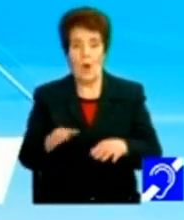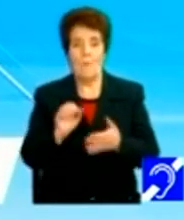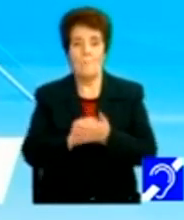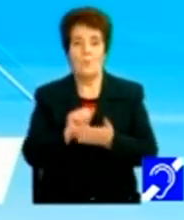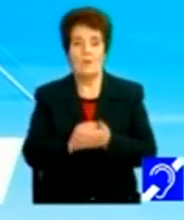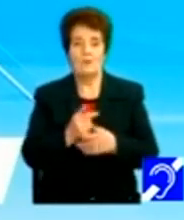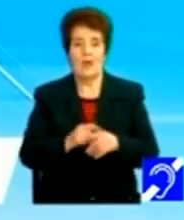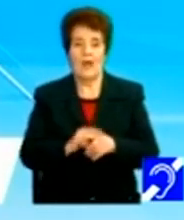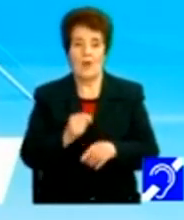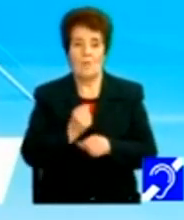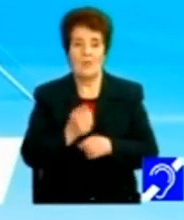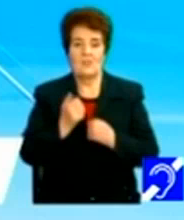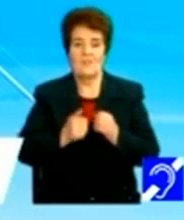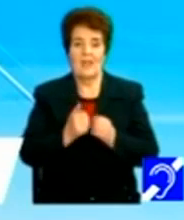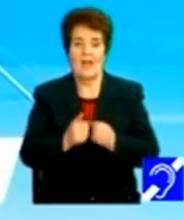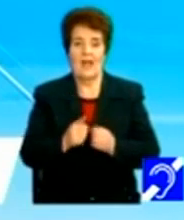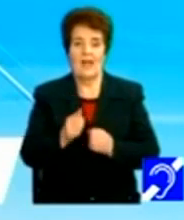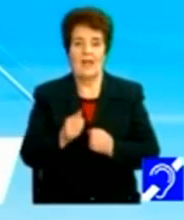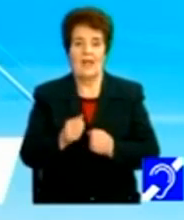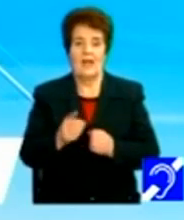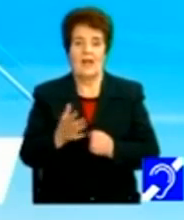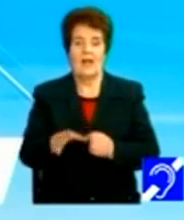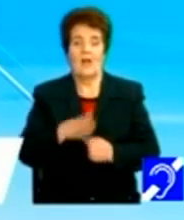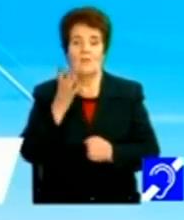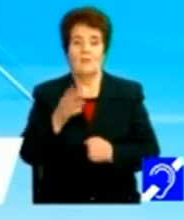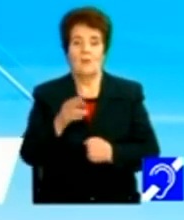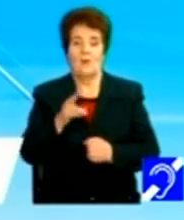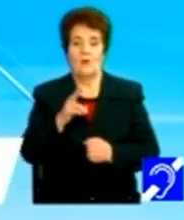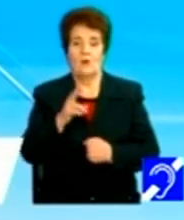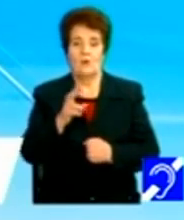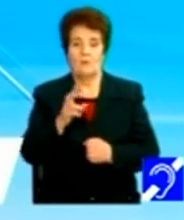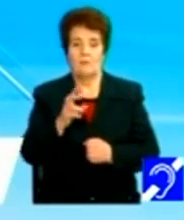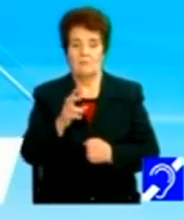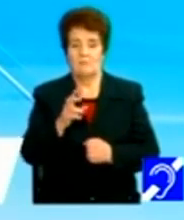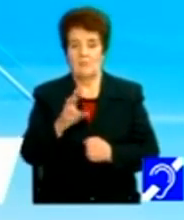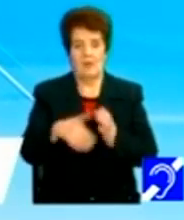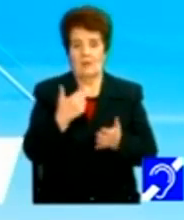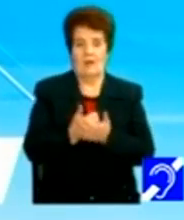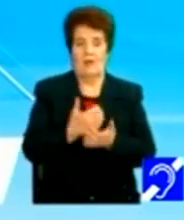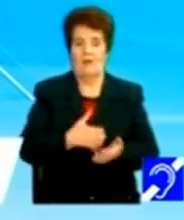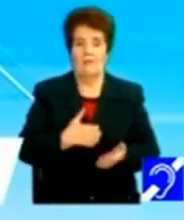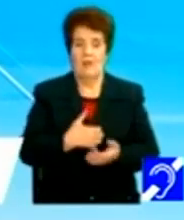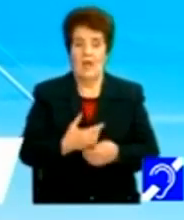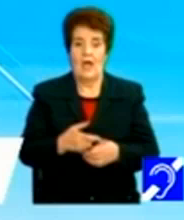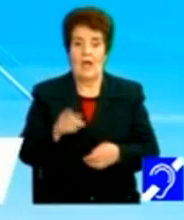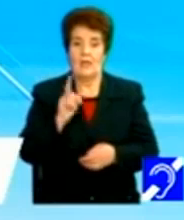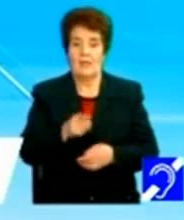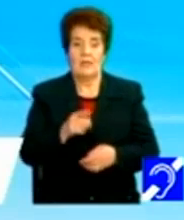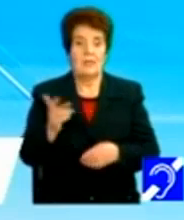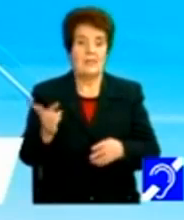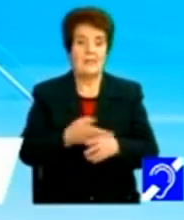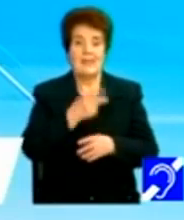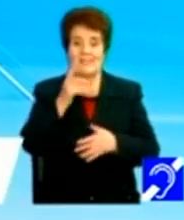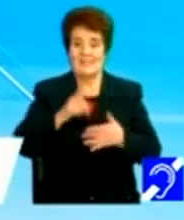publicitate pe care și-o face fiecare, de parcă ar fi, nu știu, buricul pământului. Oamenii sunt într-o apatie și într-o deznădejde,